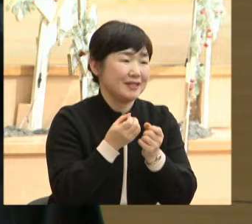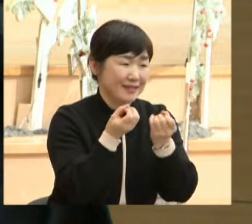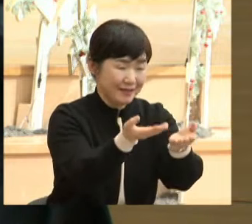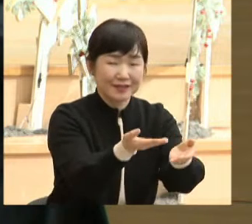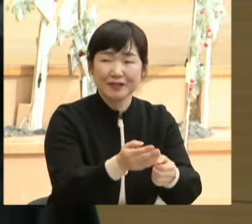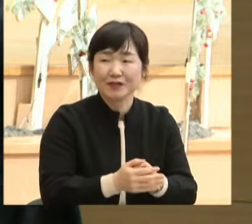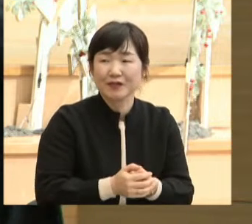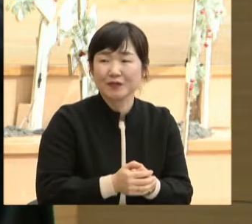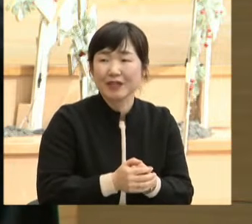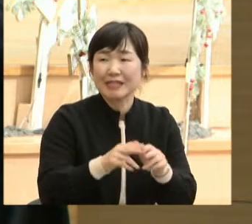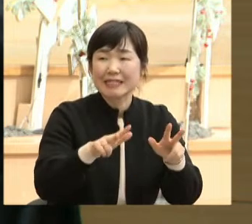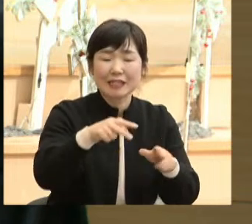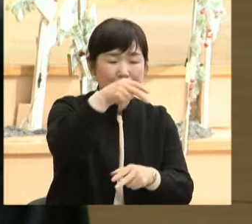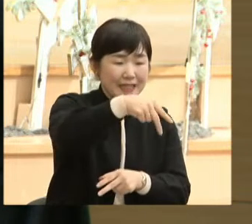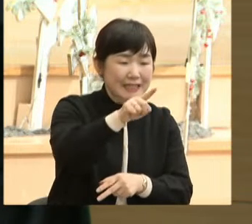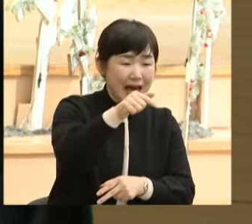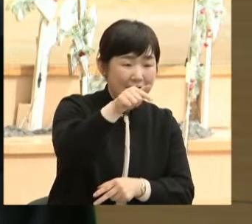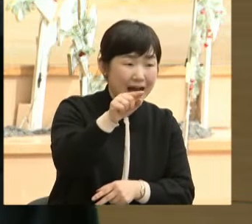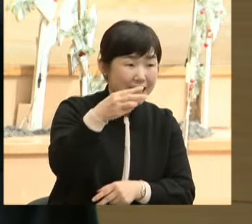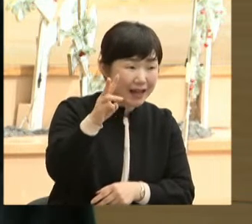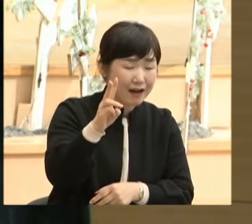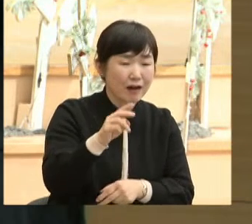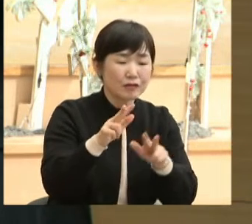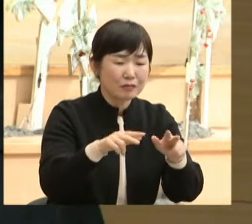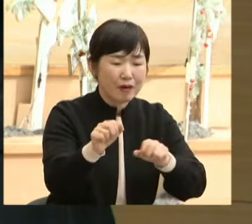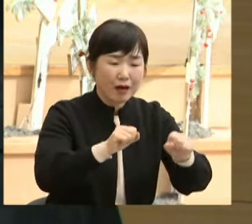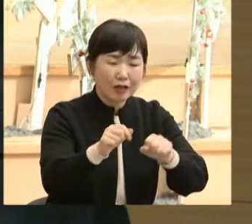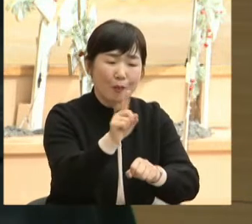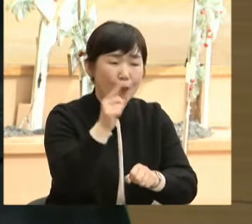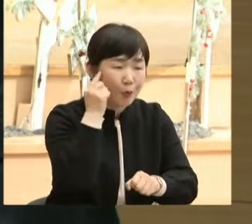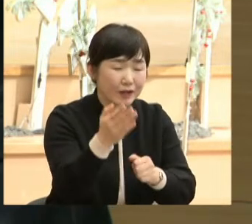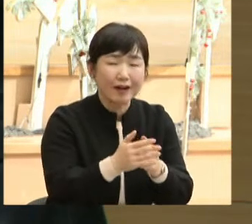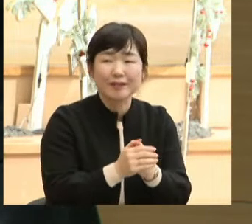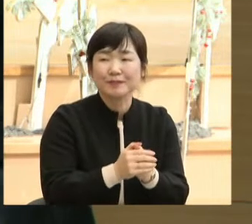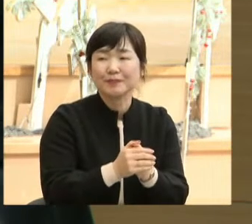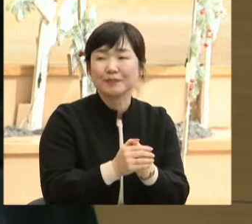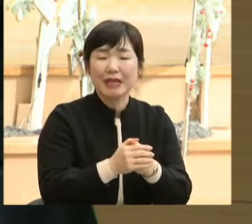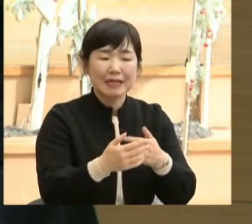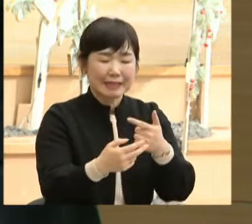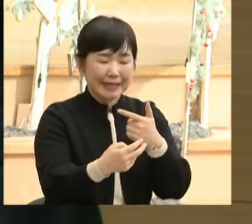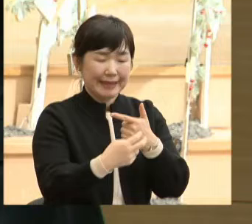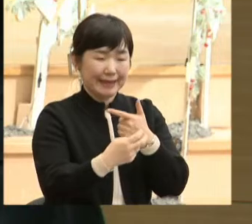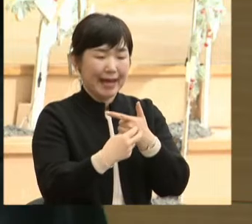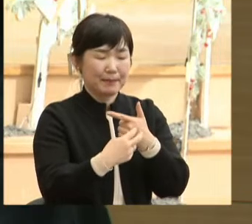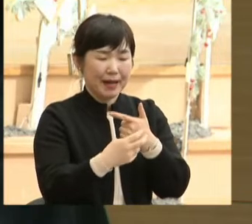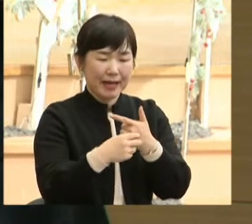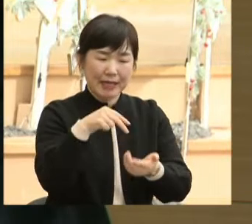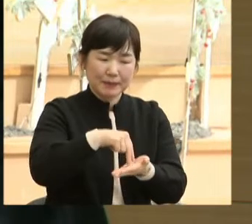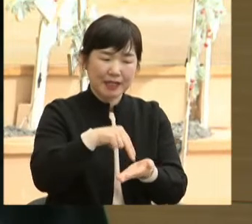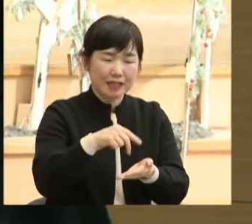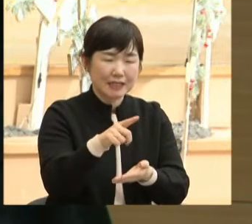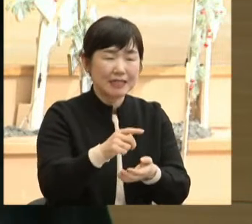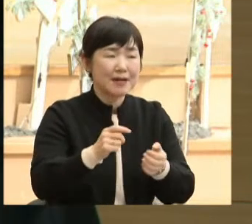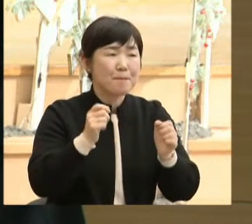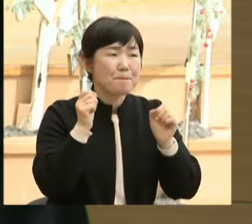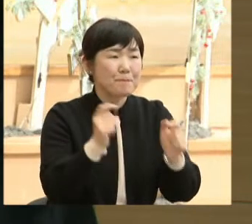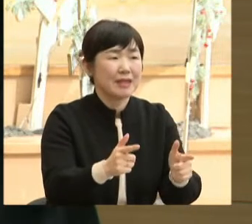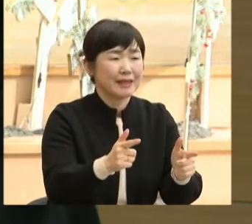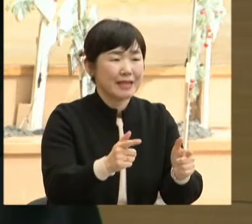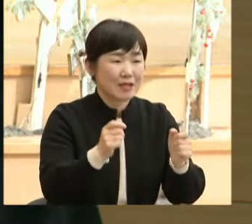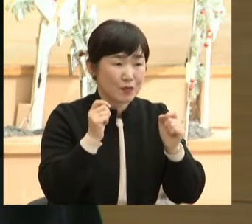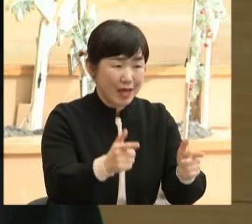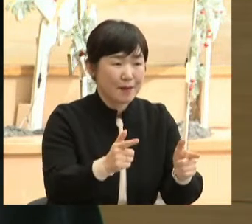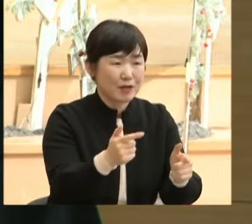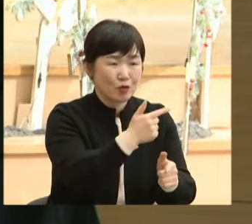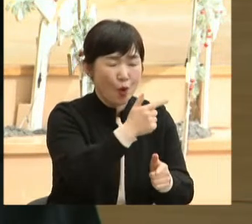뭐라고 하면 오늘 누가 는요 타이밍이 너무 중요하기 때문에 마침이라는